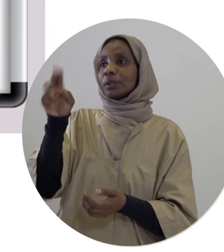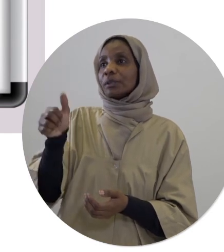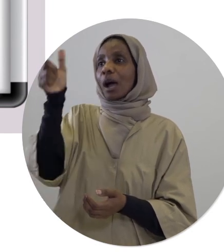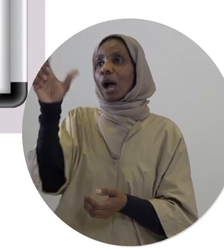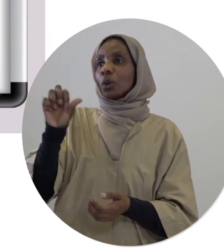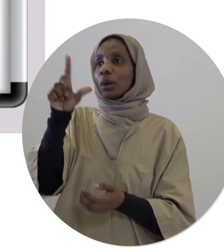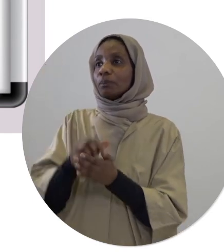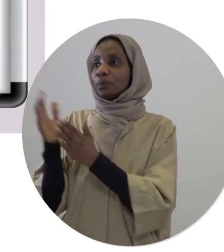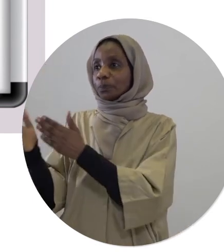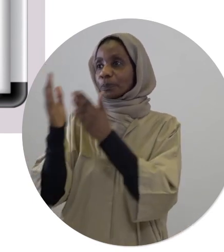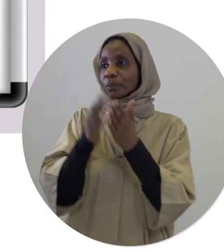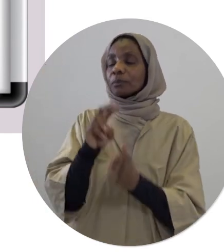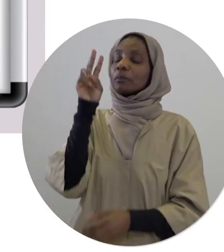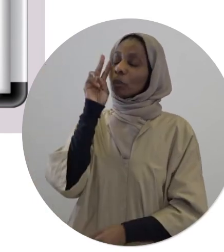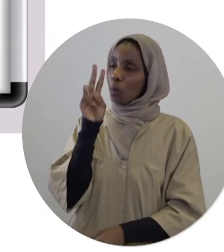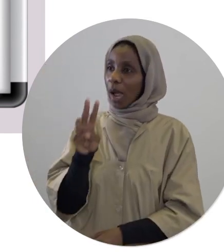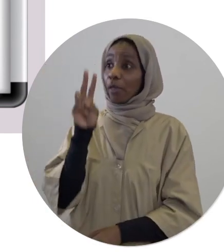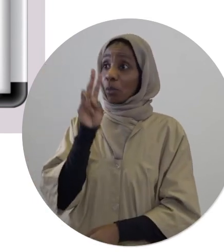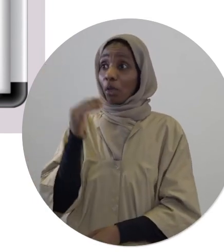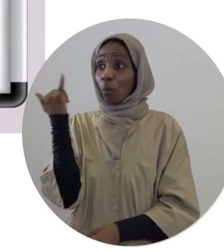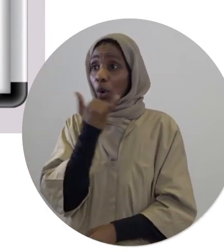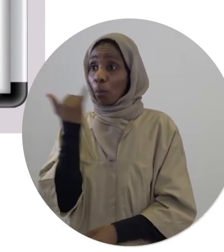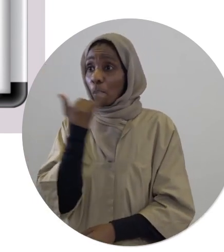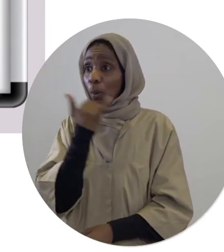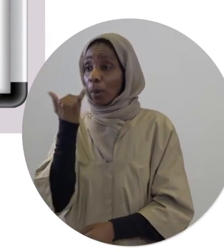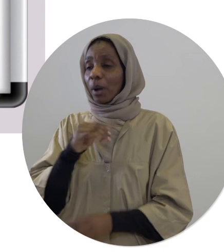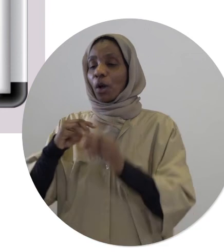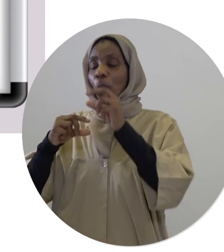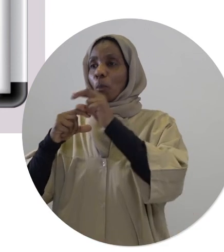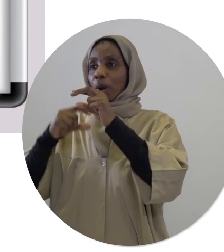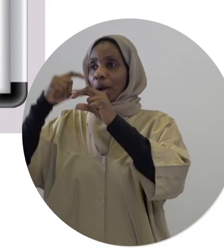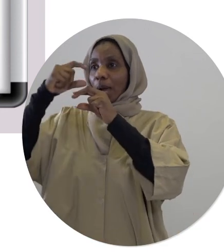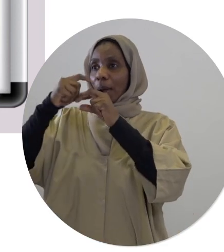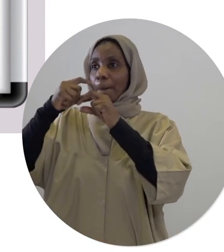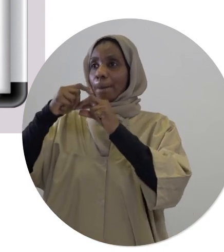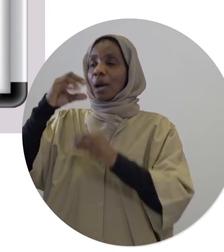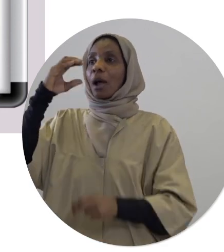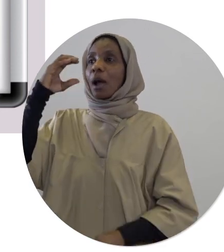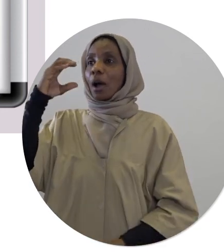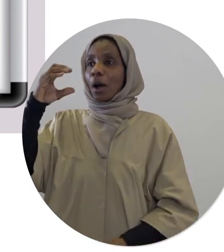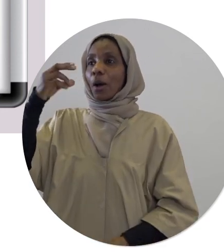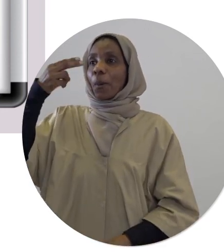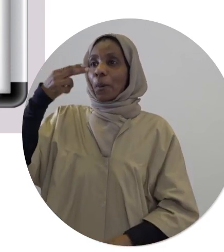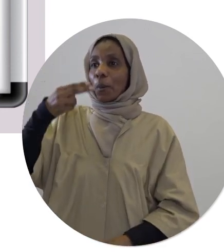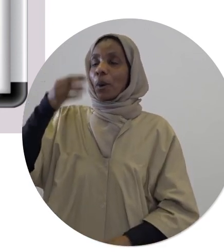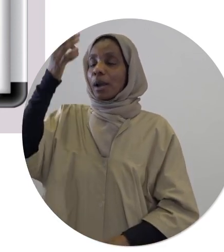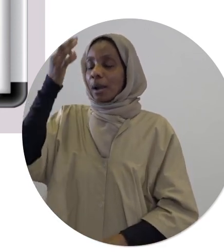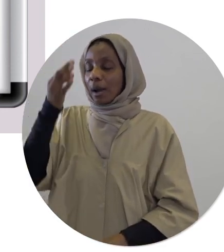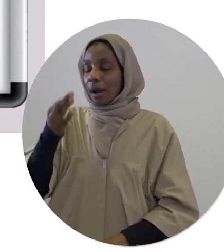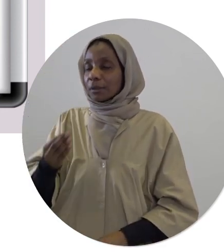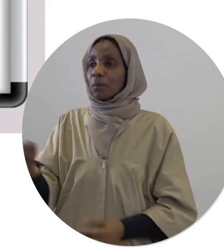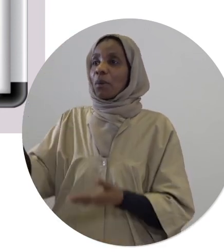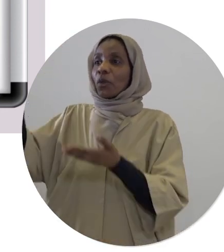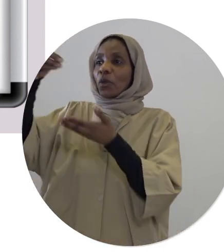ملاحظة هامة، تسمية مشتقات المركبات الهيدروكربونية تبعا لنظام الأيوباك تعتمد على إضافة